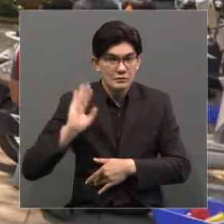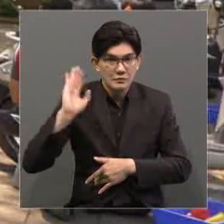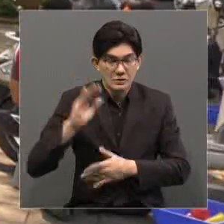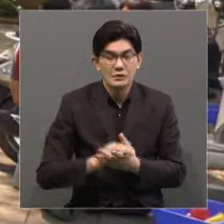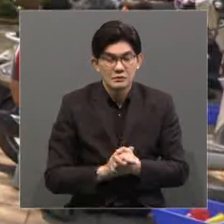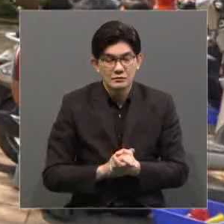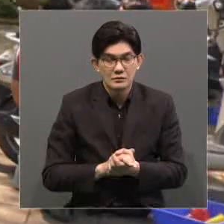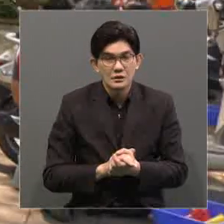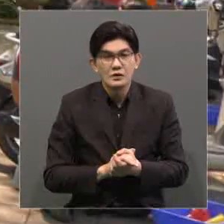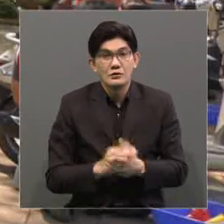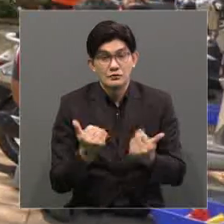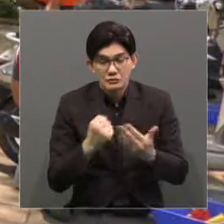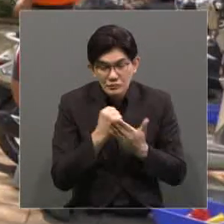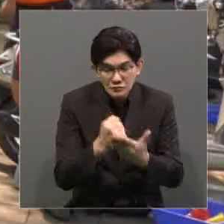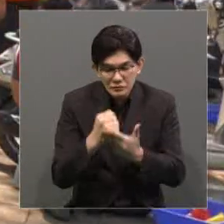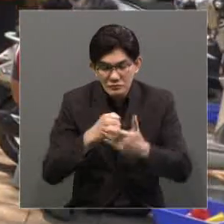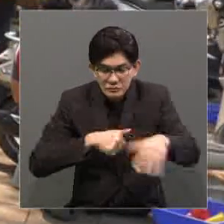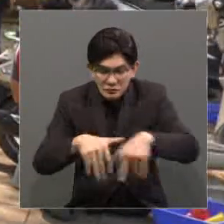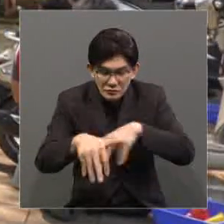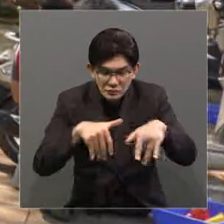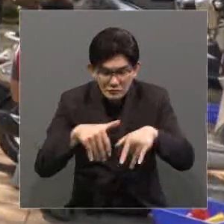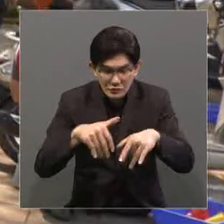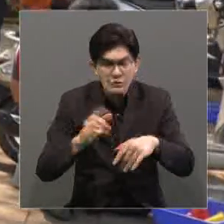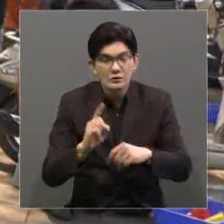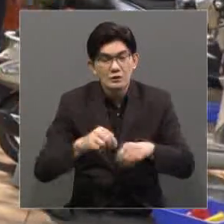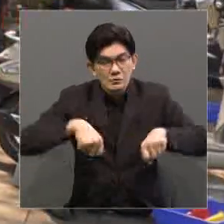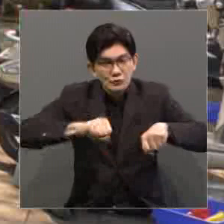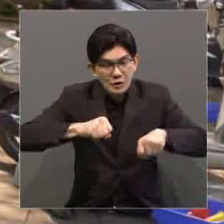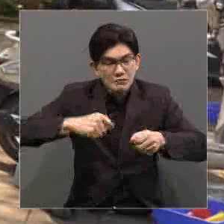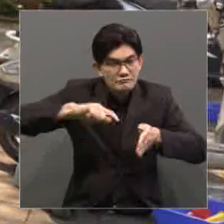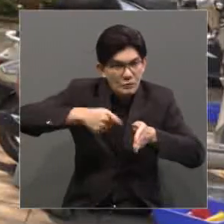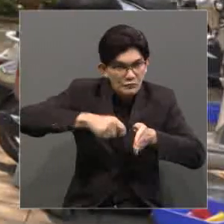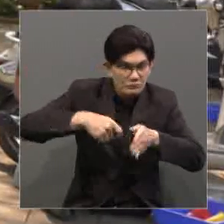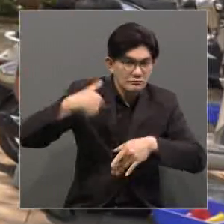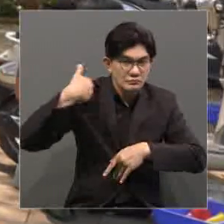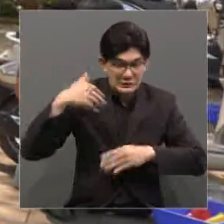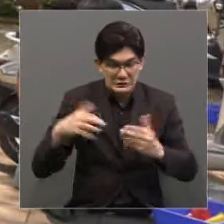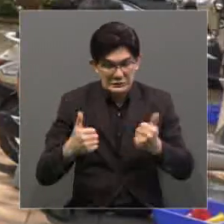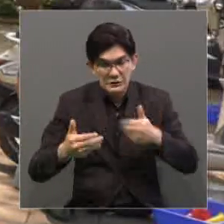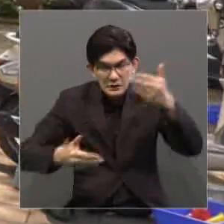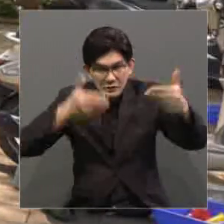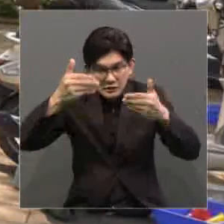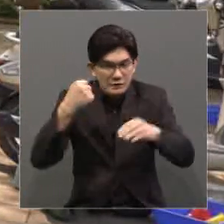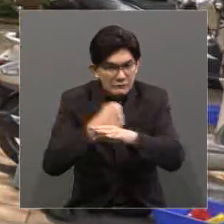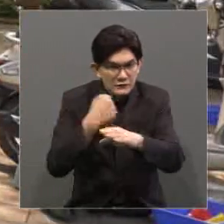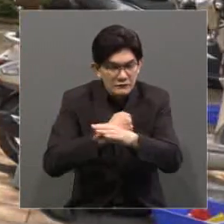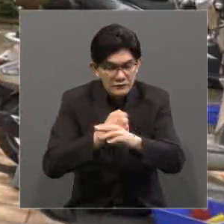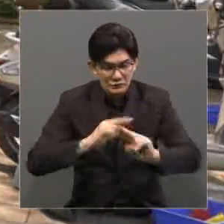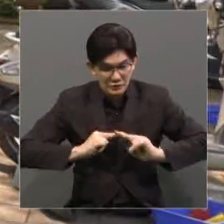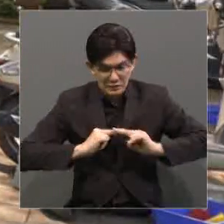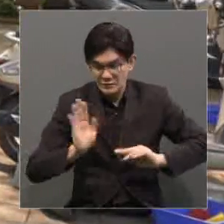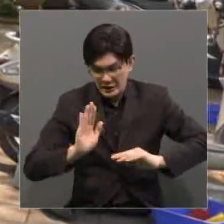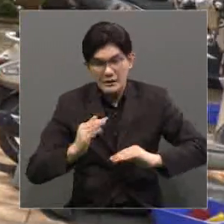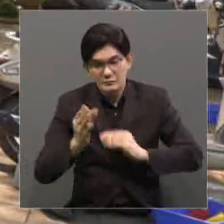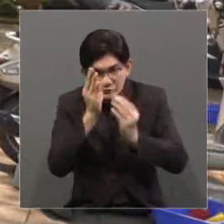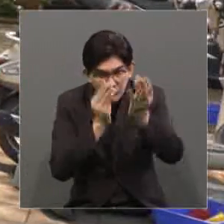ออกศูนย์ฟิกิตเซ็นเตอร์นะครับช่วยเหลือพี่น้องประชาชนในการซ่อมแซมรถจักรยานยนต์ครับซึ่งกิจกรรมนี้น้องๆจะไม่ได้แค่ฝึกฝีมือเท่านั้นนะครับแต่จะ